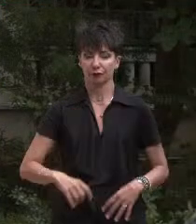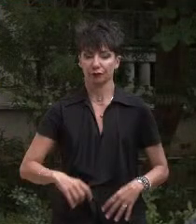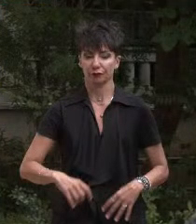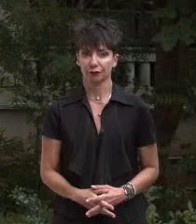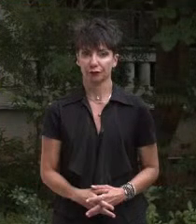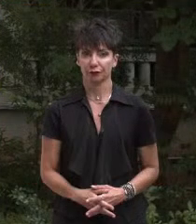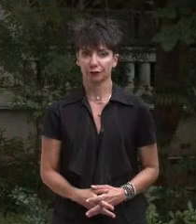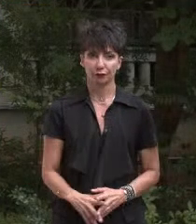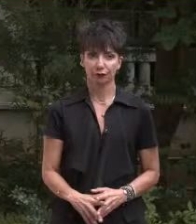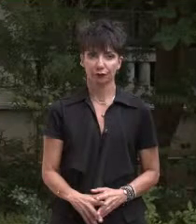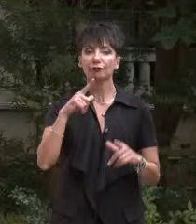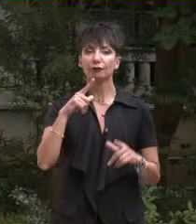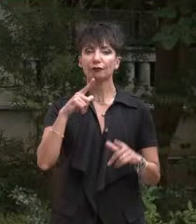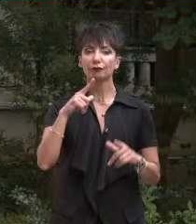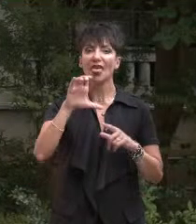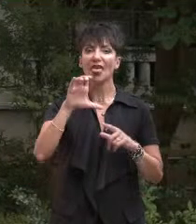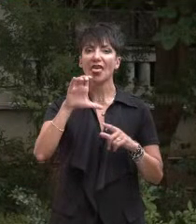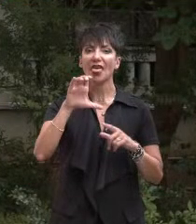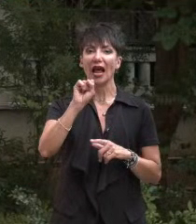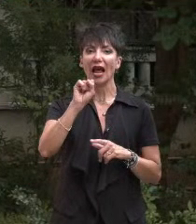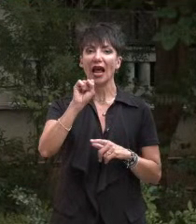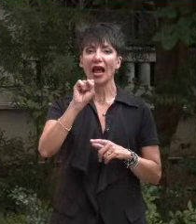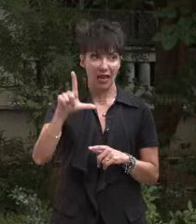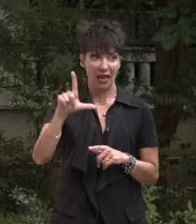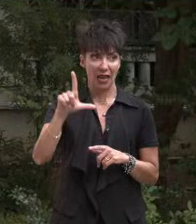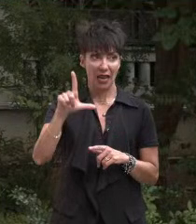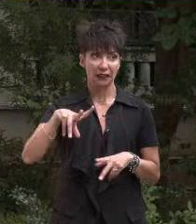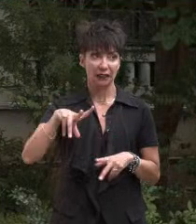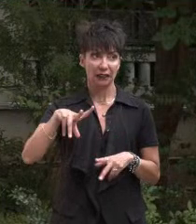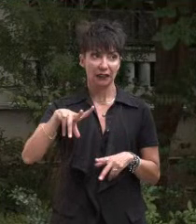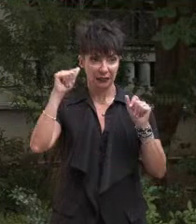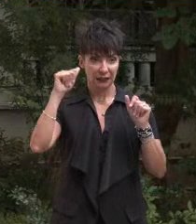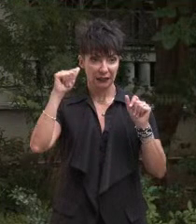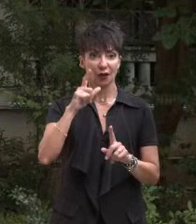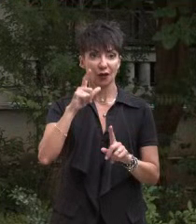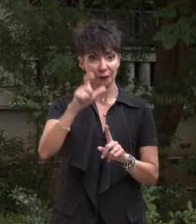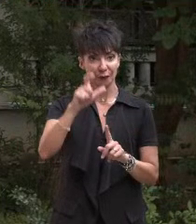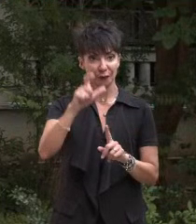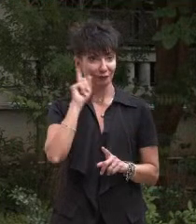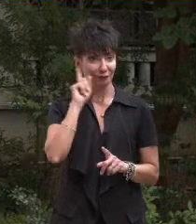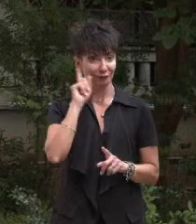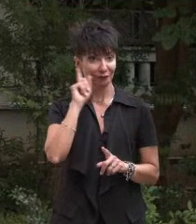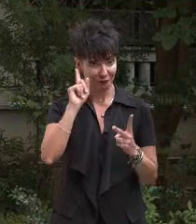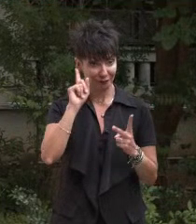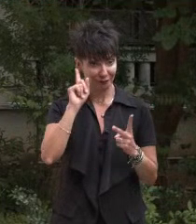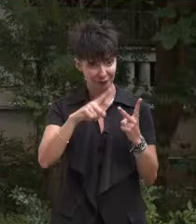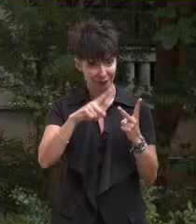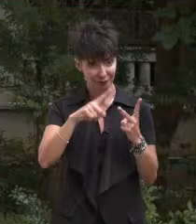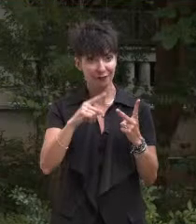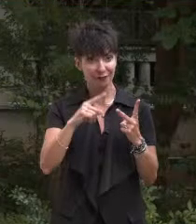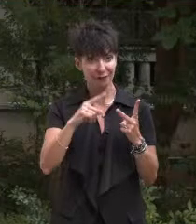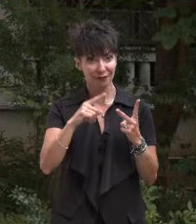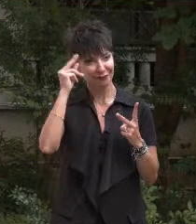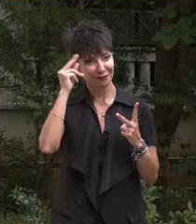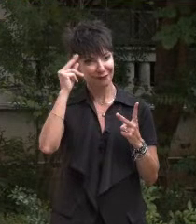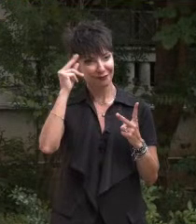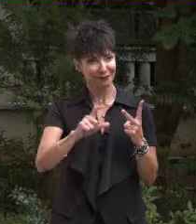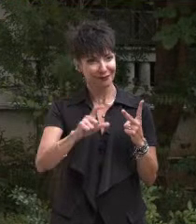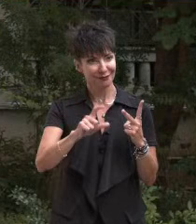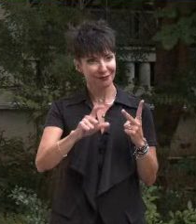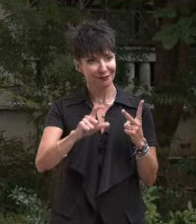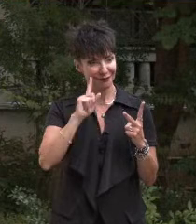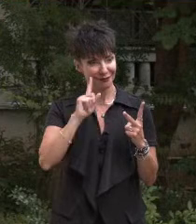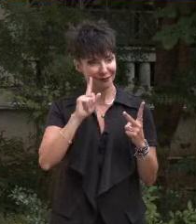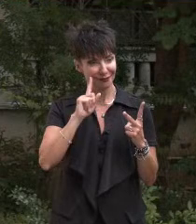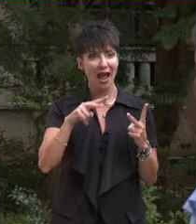Από τα Δελασάλ Σύρου είναι Κυλιαράκου Άρτεμις και η Παπαδοπούλου Έλλη. Θα